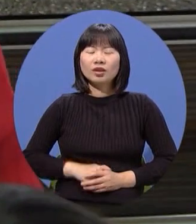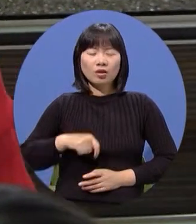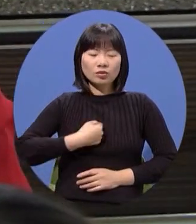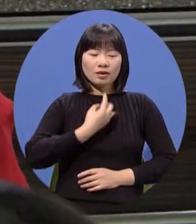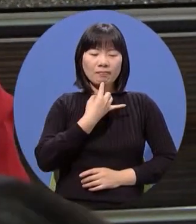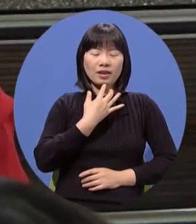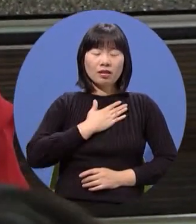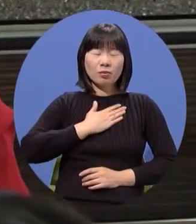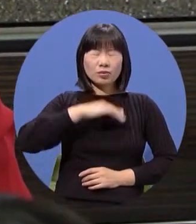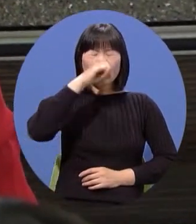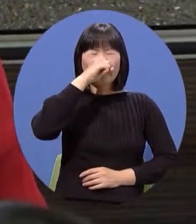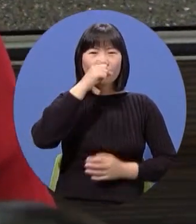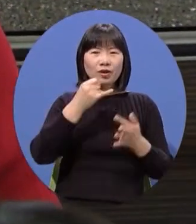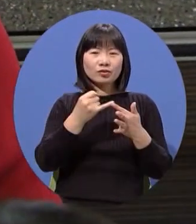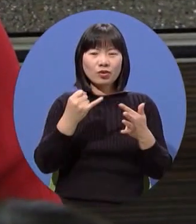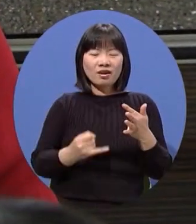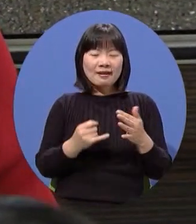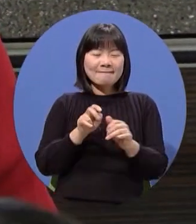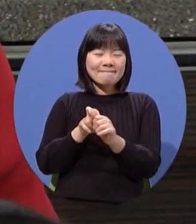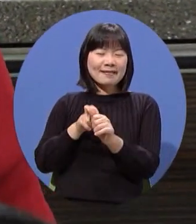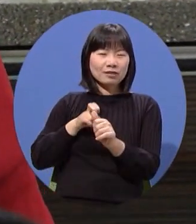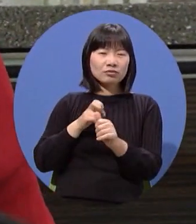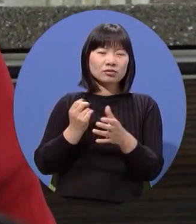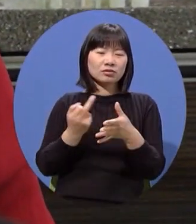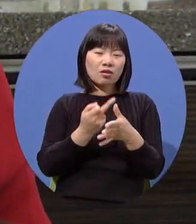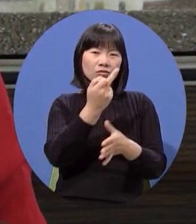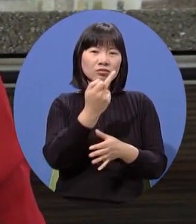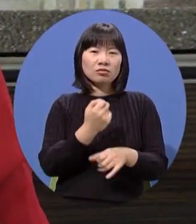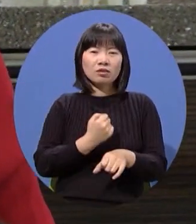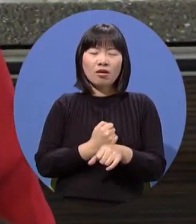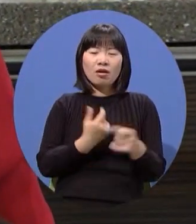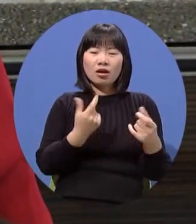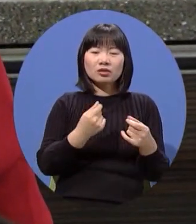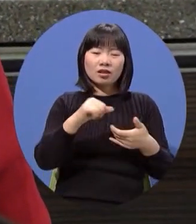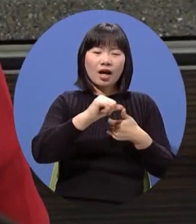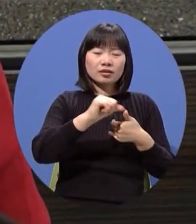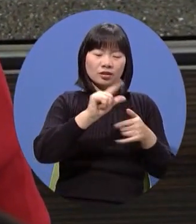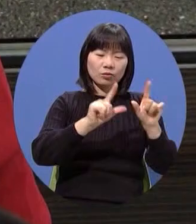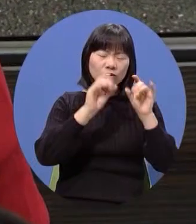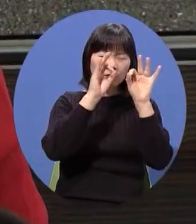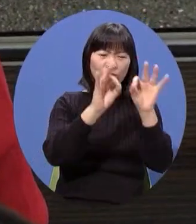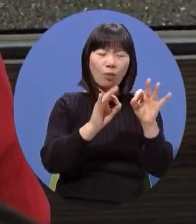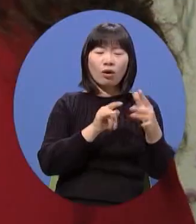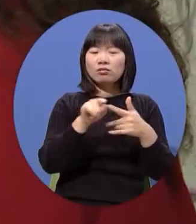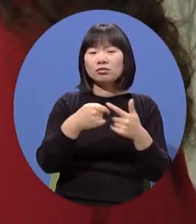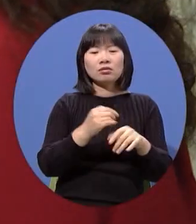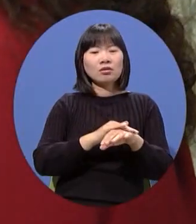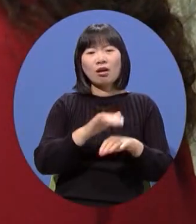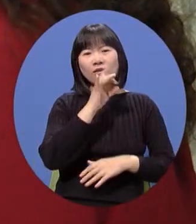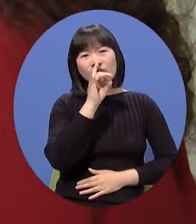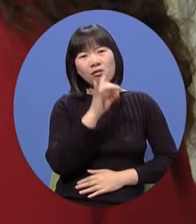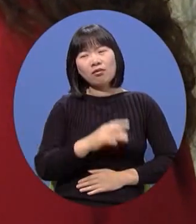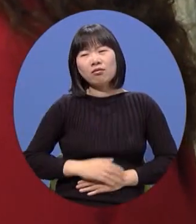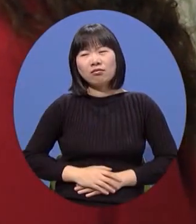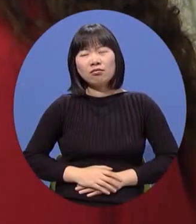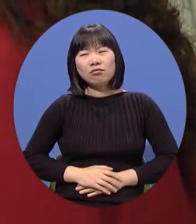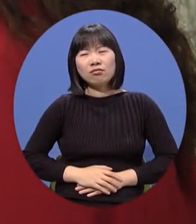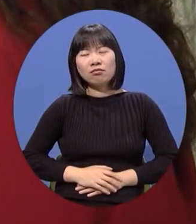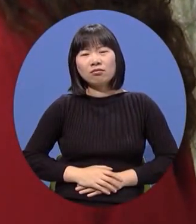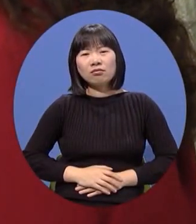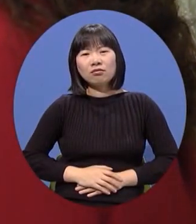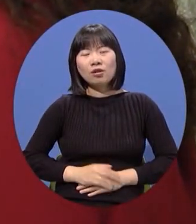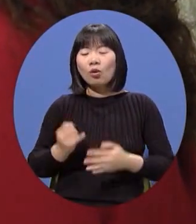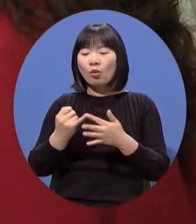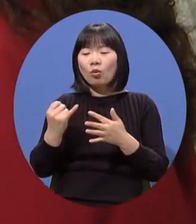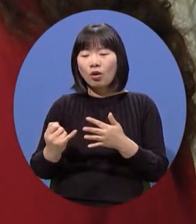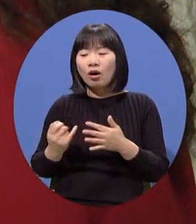혼자만 기분 좋은 윤서가 얄미운 현구. 엄마는 그런 현구가 이해가 안 됩니다. 네가 화난 거고 윤서 행동 화난 행동하고